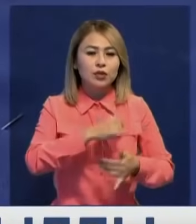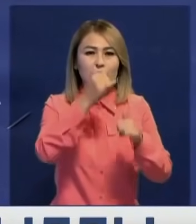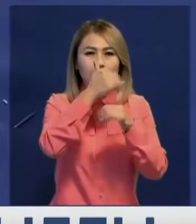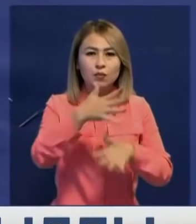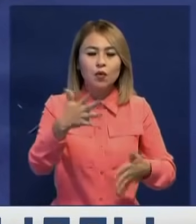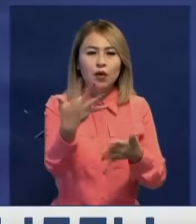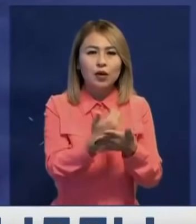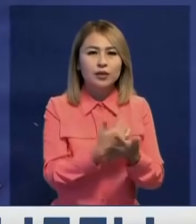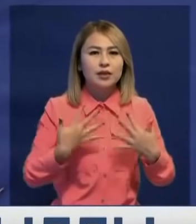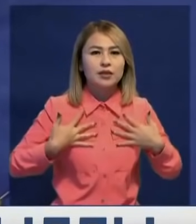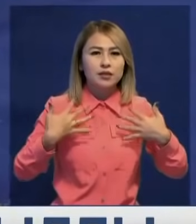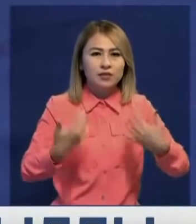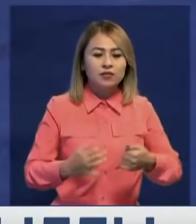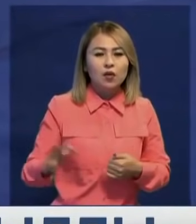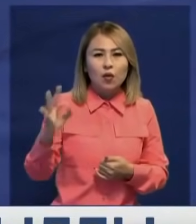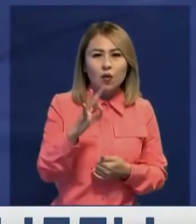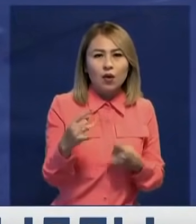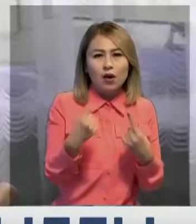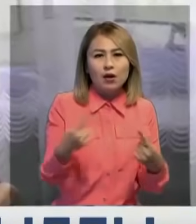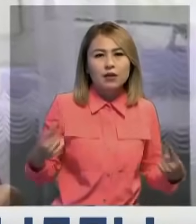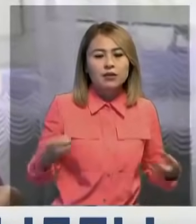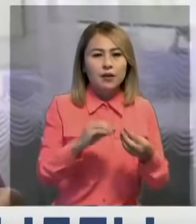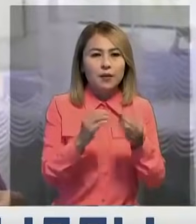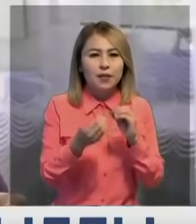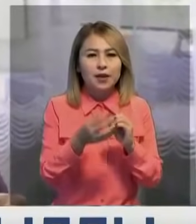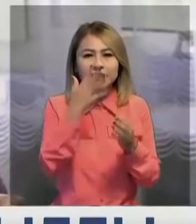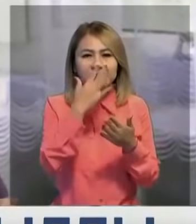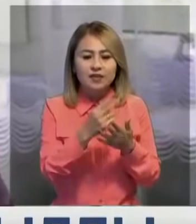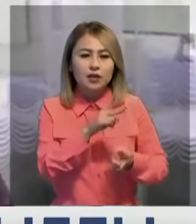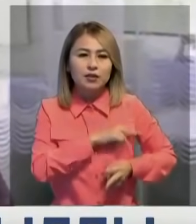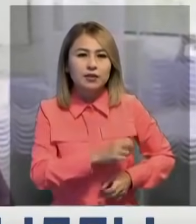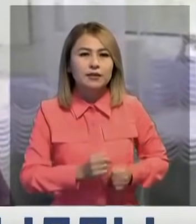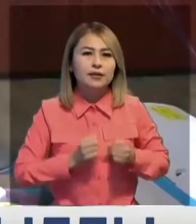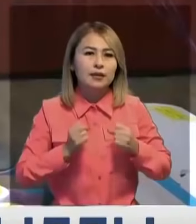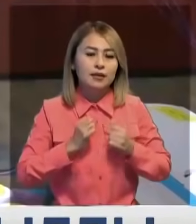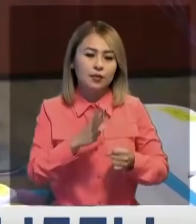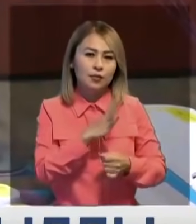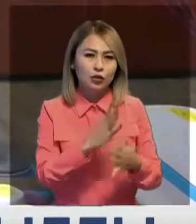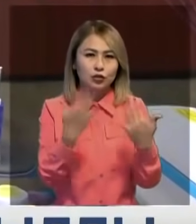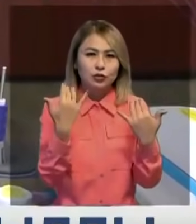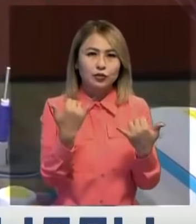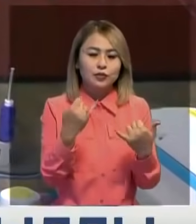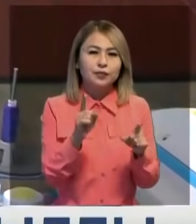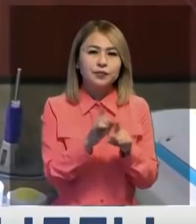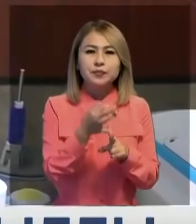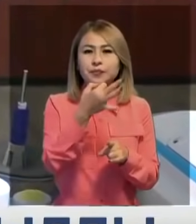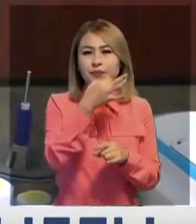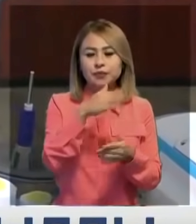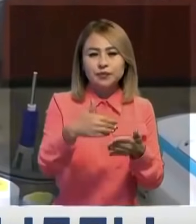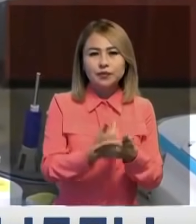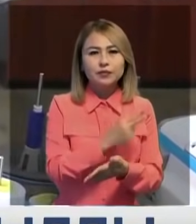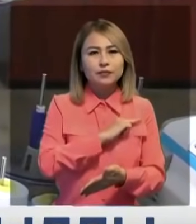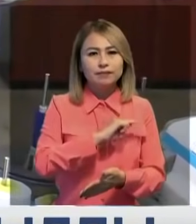Өйткені денсаулығындағы ақауға байланысты кез келген жерде өзі еңбек етуге жүрексінген. Енді міне көңілінен шығатын жаңа